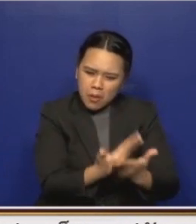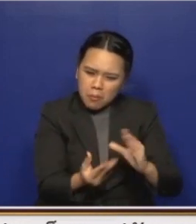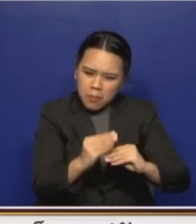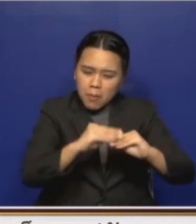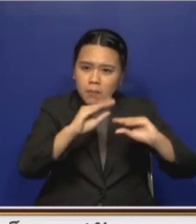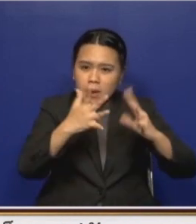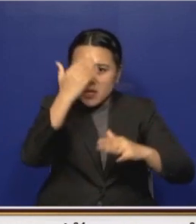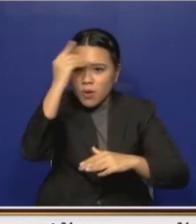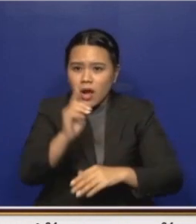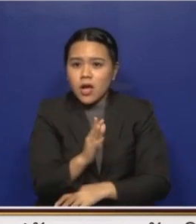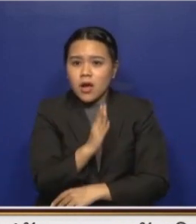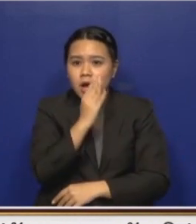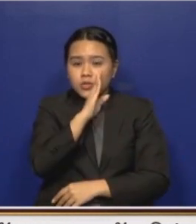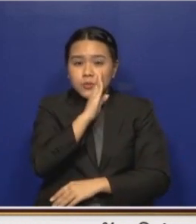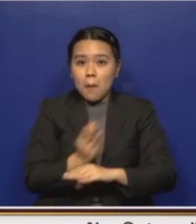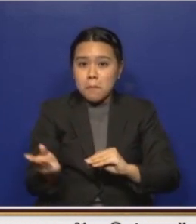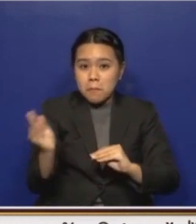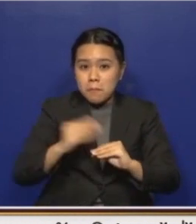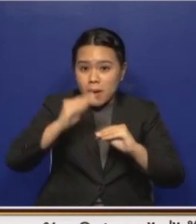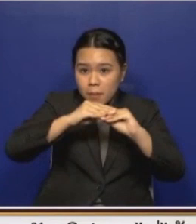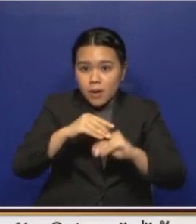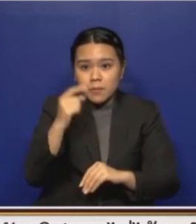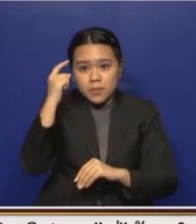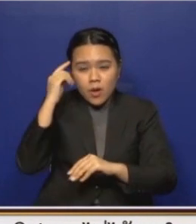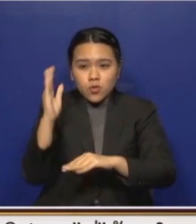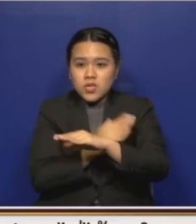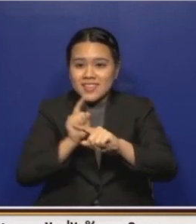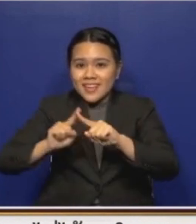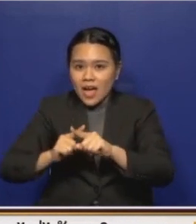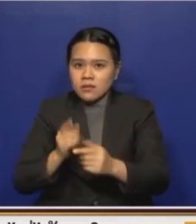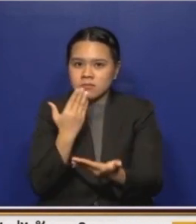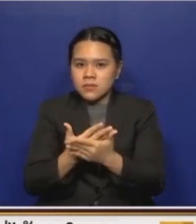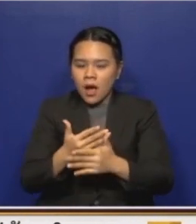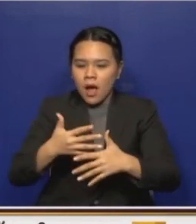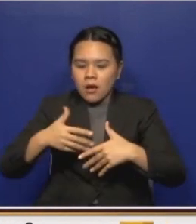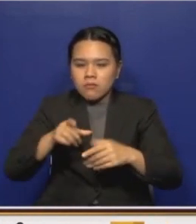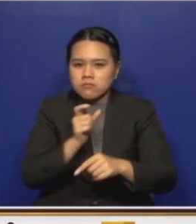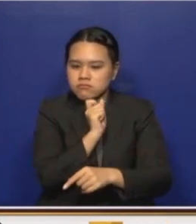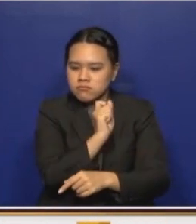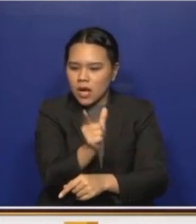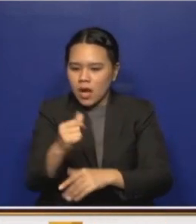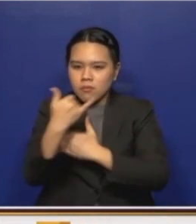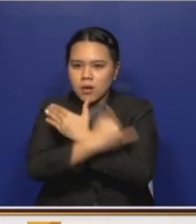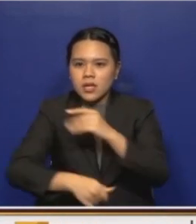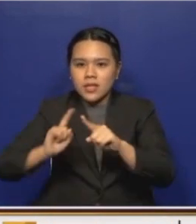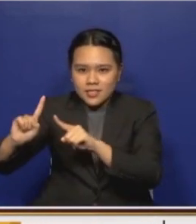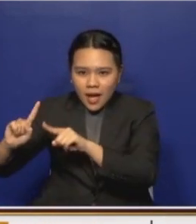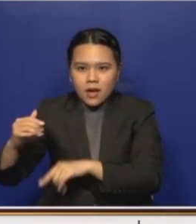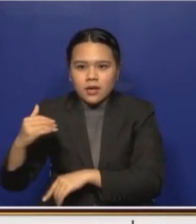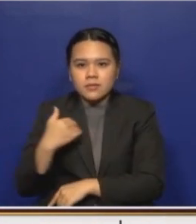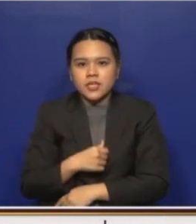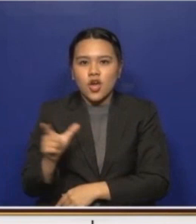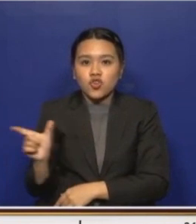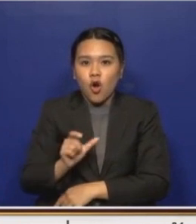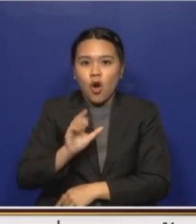ให้อีกกี่ BOI ก็เอาไม่อยู่ฮะเพราะค่าแรงเราไปแพงกว่าคนอื่นเขาฮะการลงทุนมันอยู่ตรงนี้ฮะแต่สิ่งส